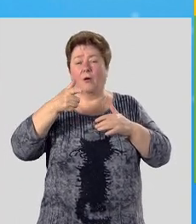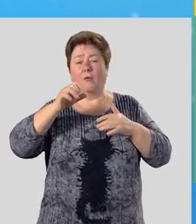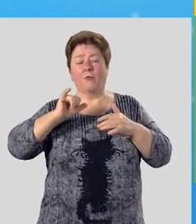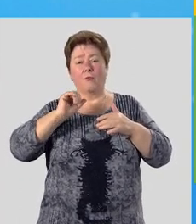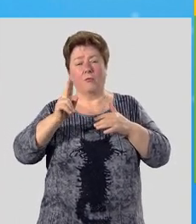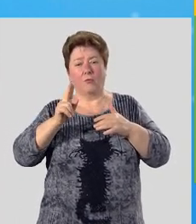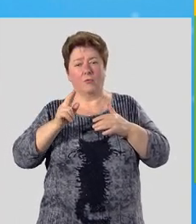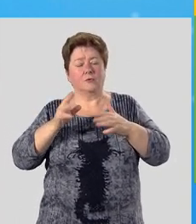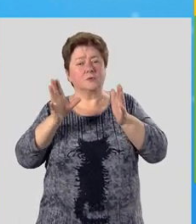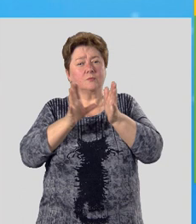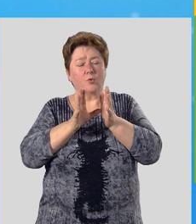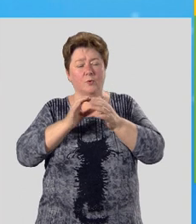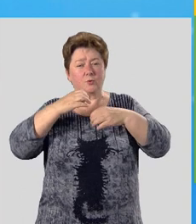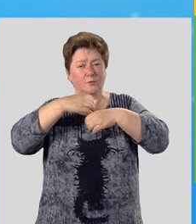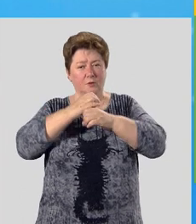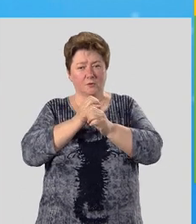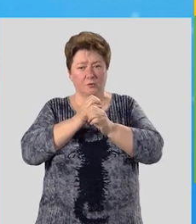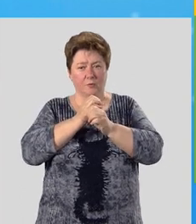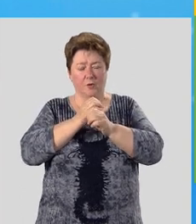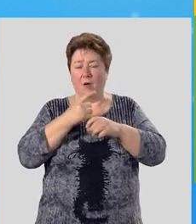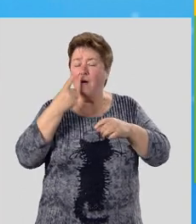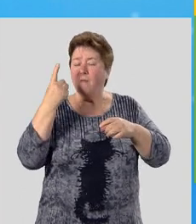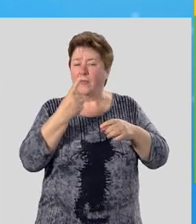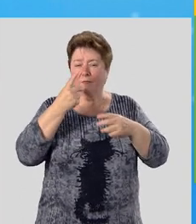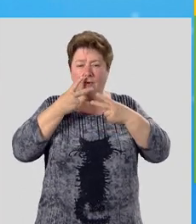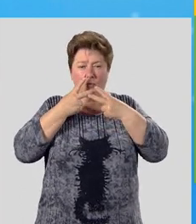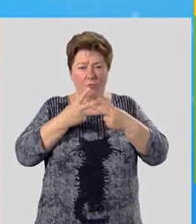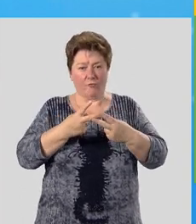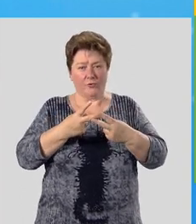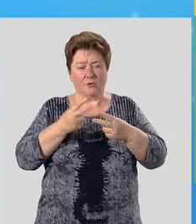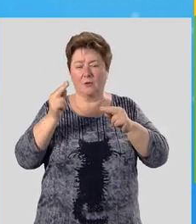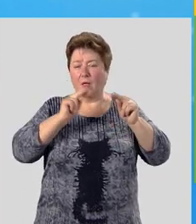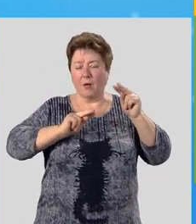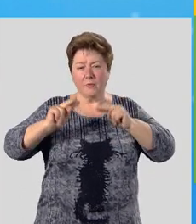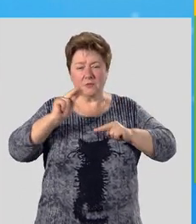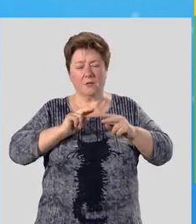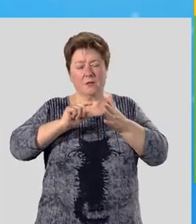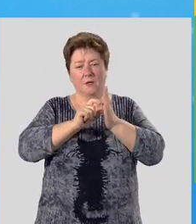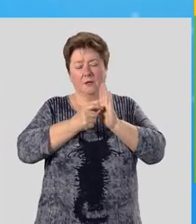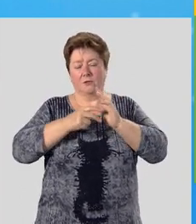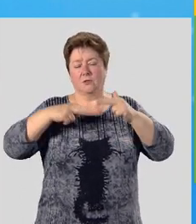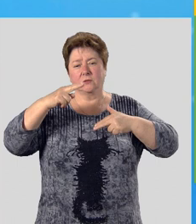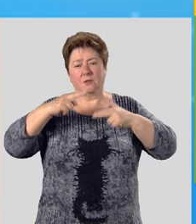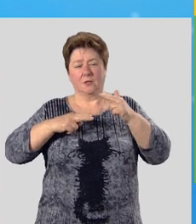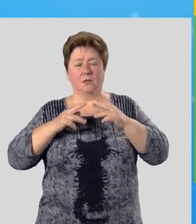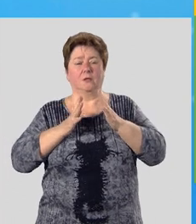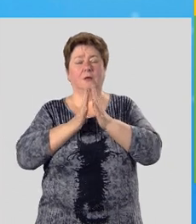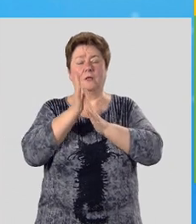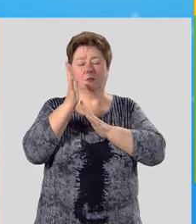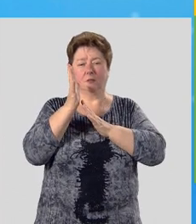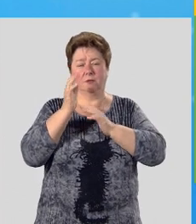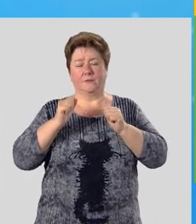Роберт Гук с помощью микроскопа впервые увидел и описал клеточное строение